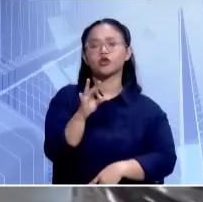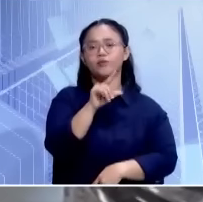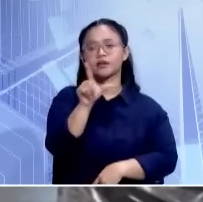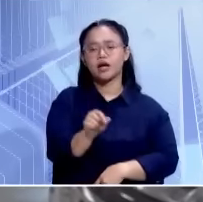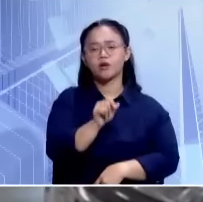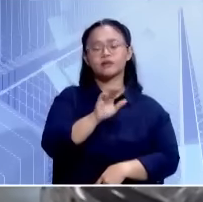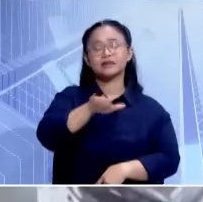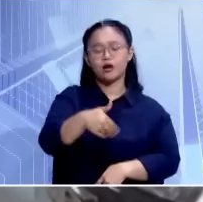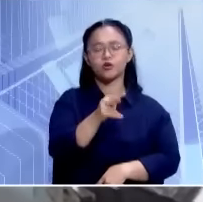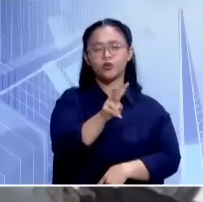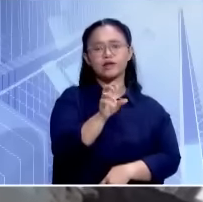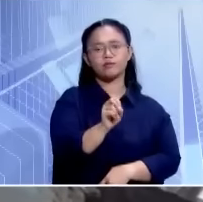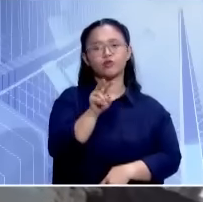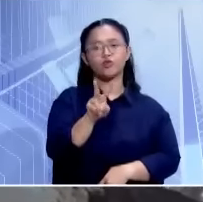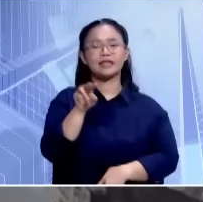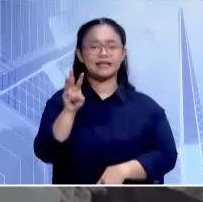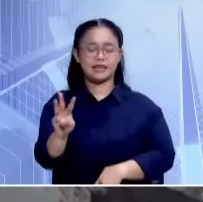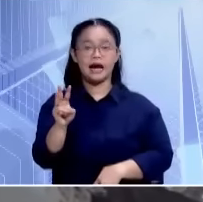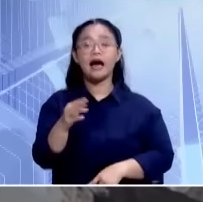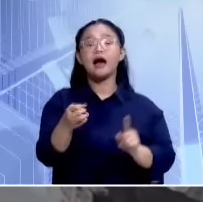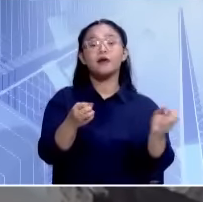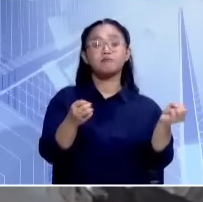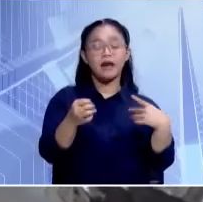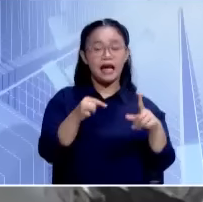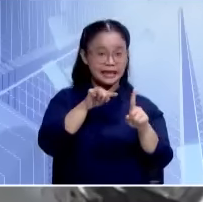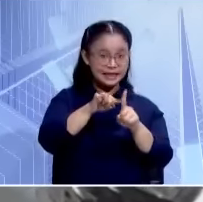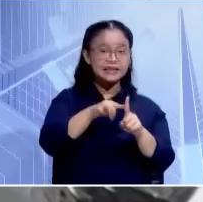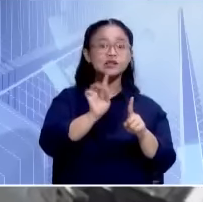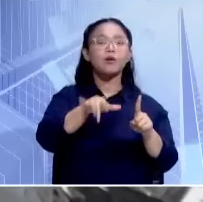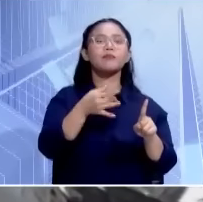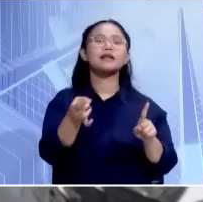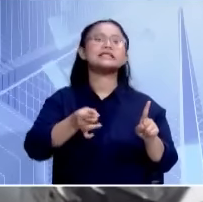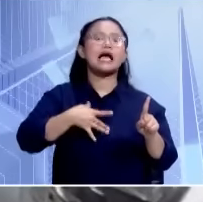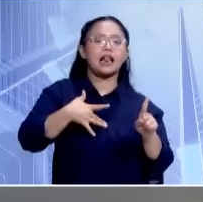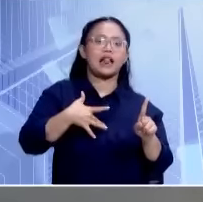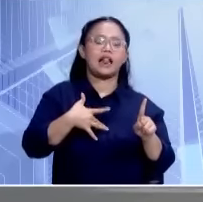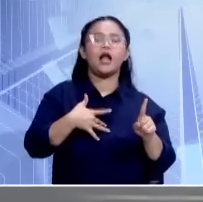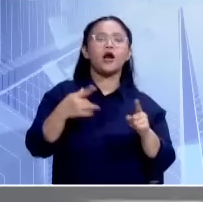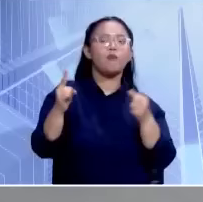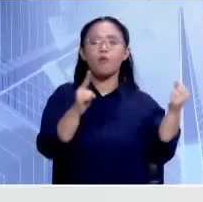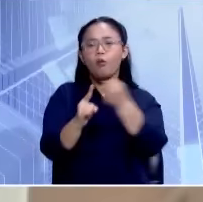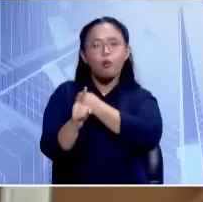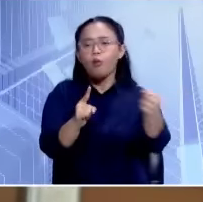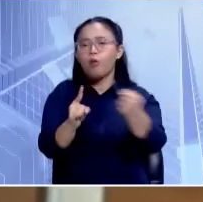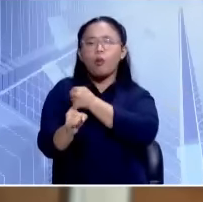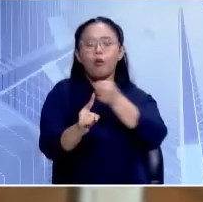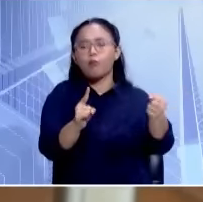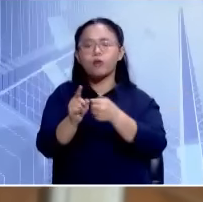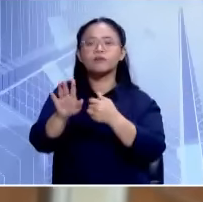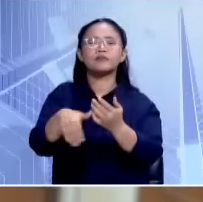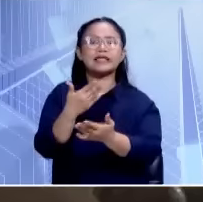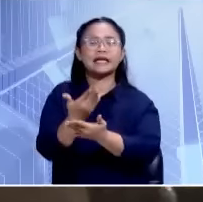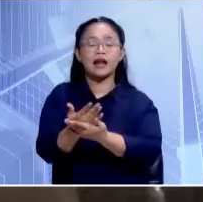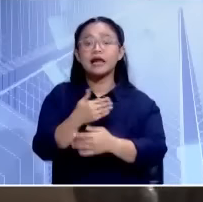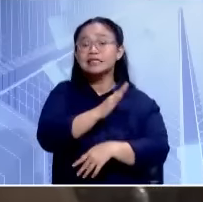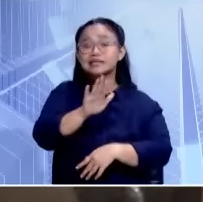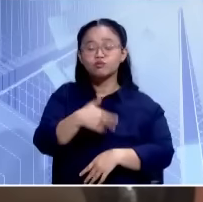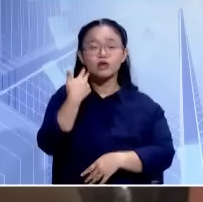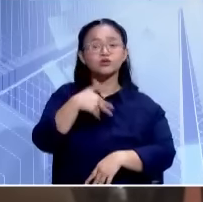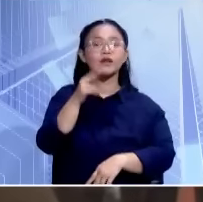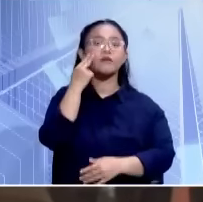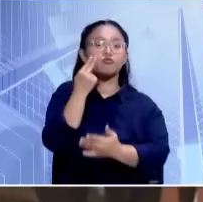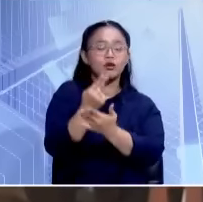Hasil penyelidikan motif pelaku menganiaya korban hingga tewas karena kesal hingga memicu pertengkaran. Meski ada bukti CCTV dan